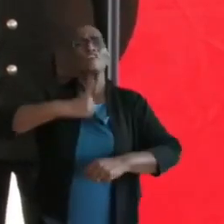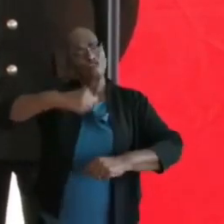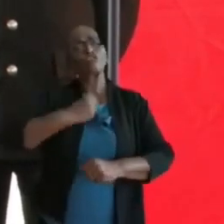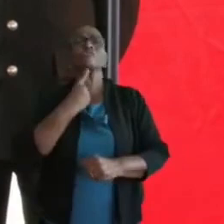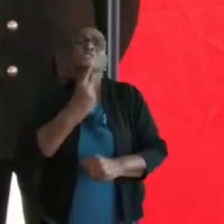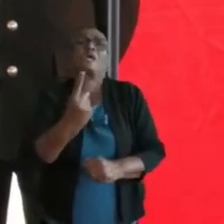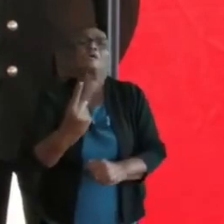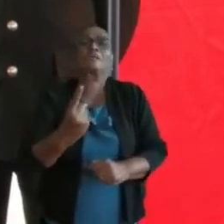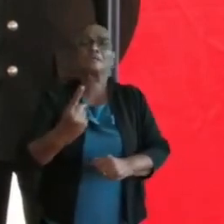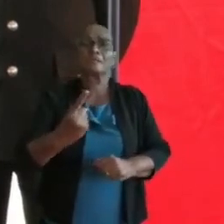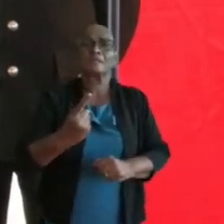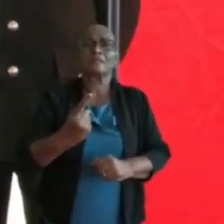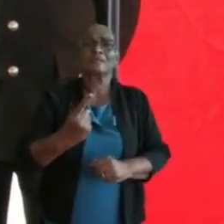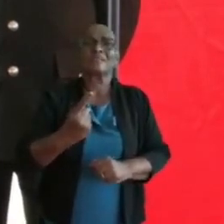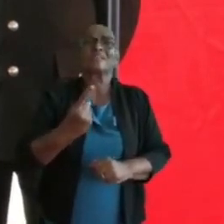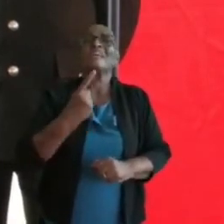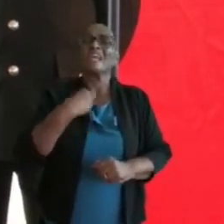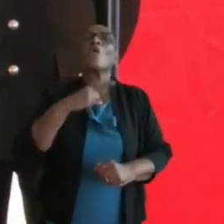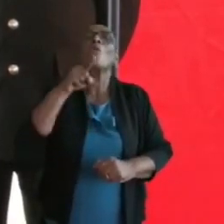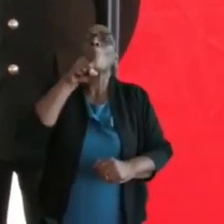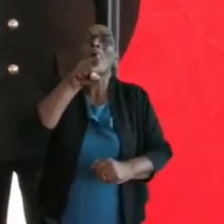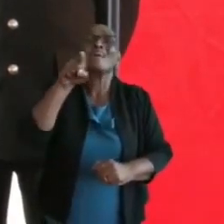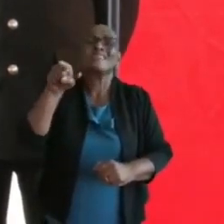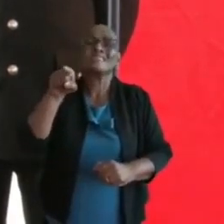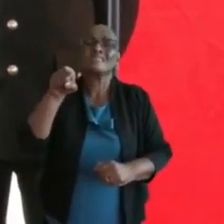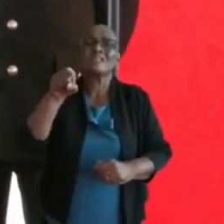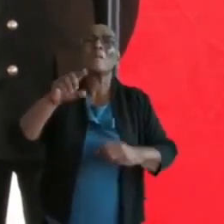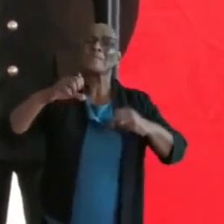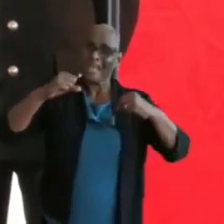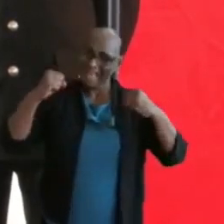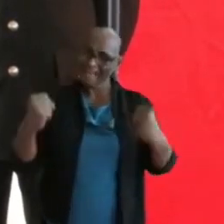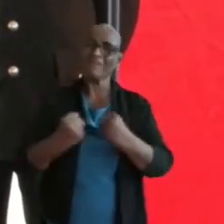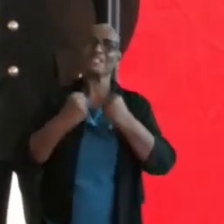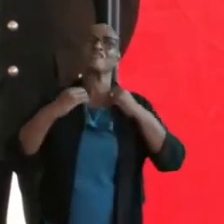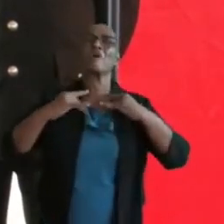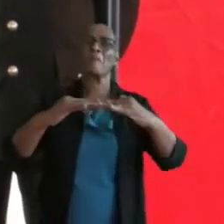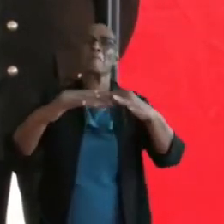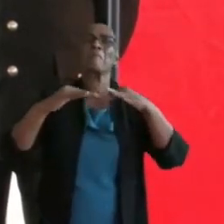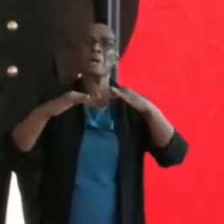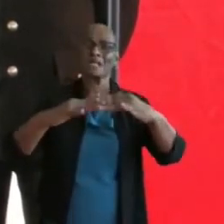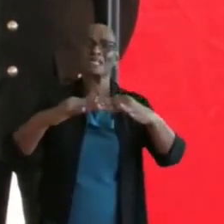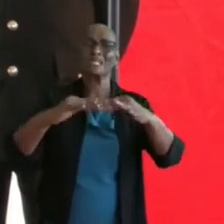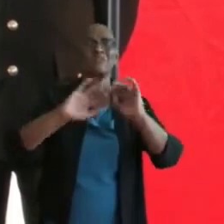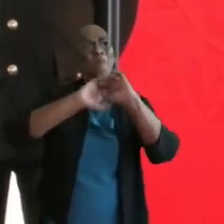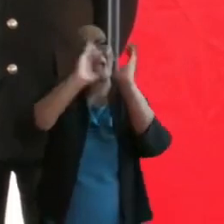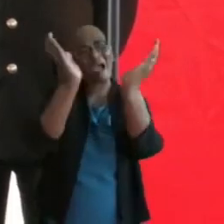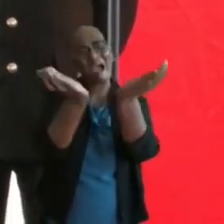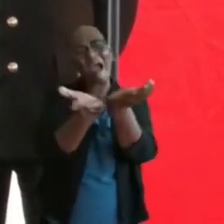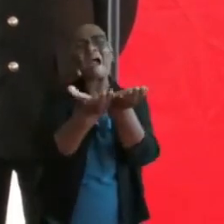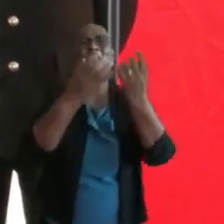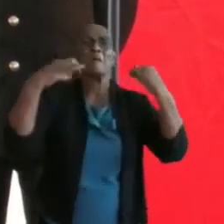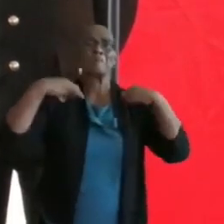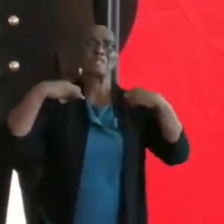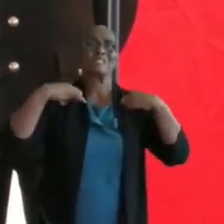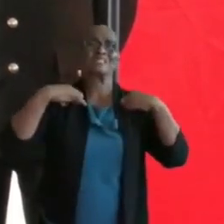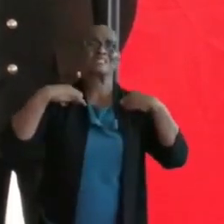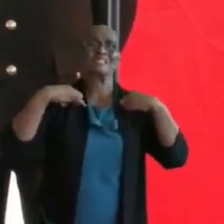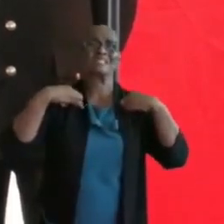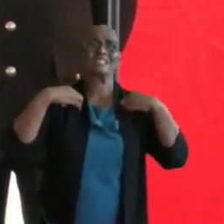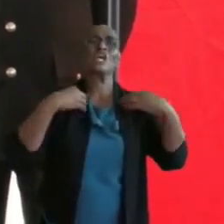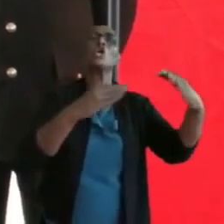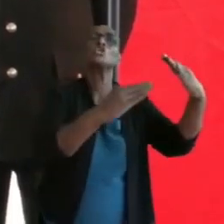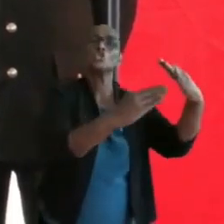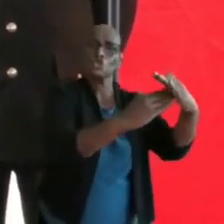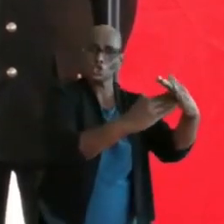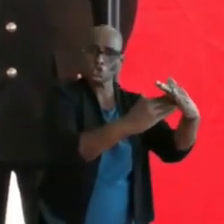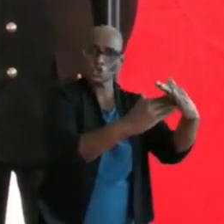zeggen. Ik wijs op de effectieve wijze waarop op alle ministeries een stop is gezet